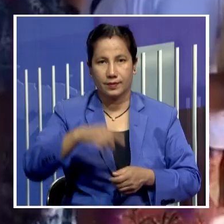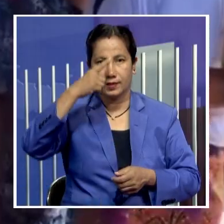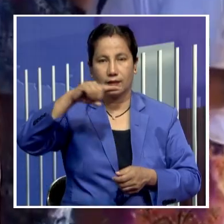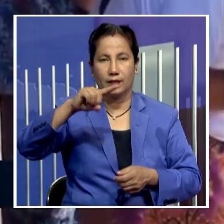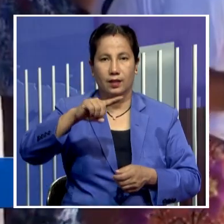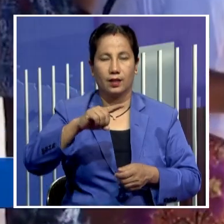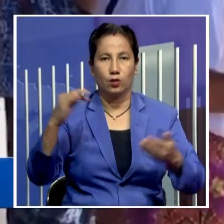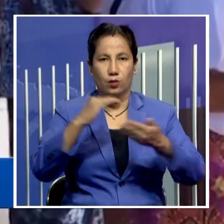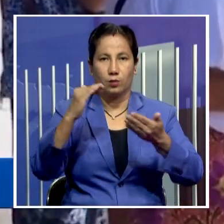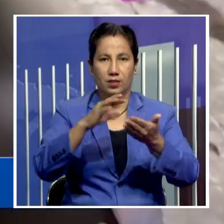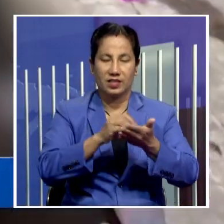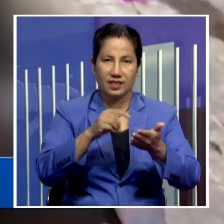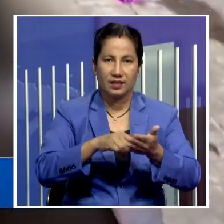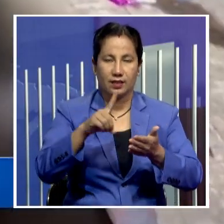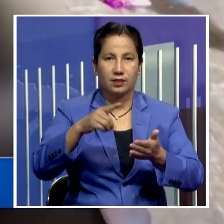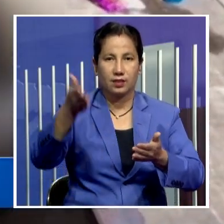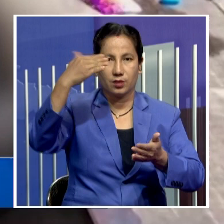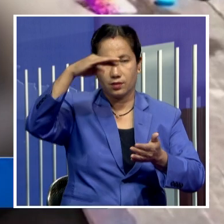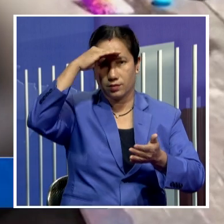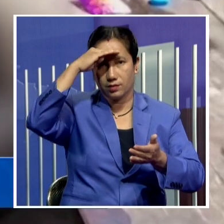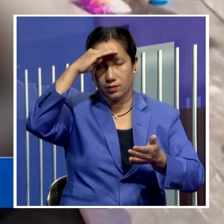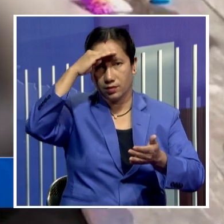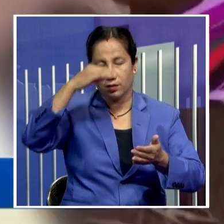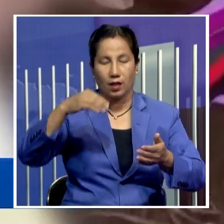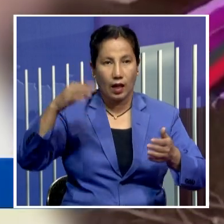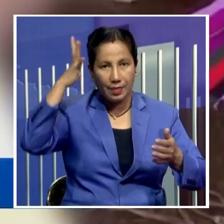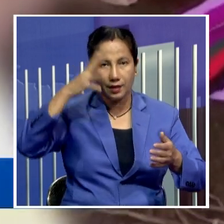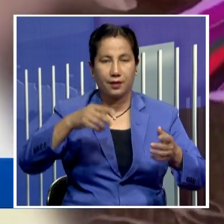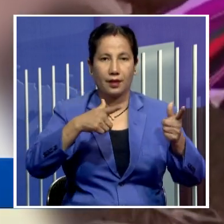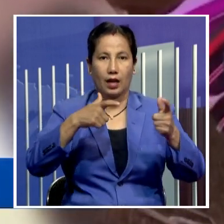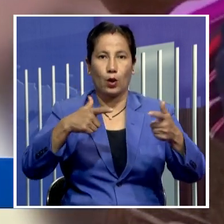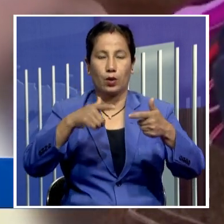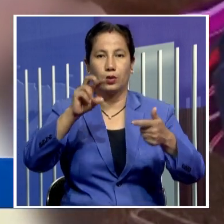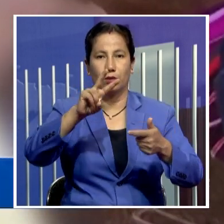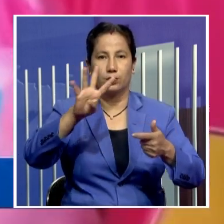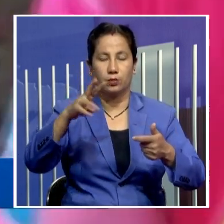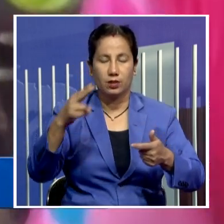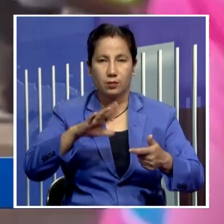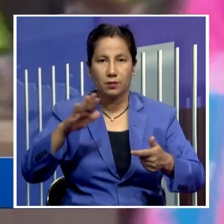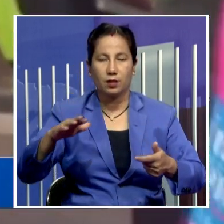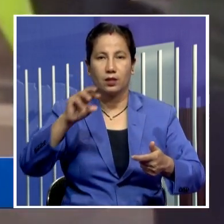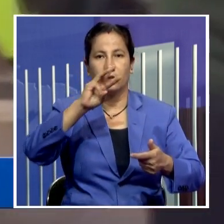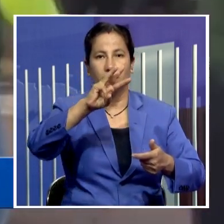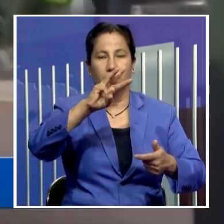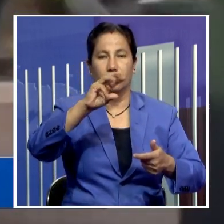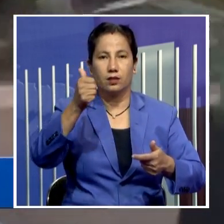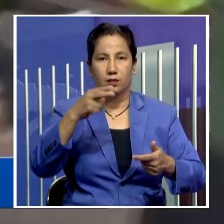थाइल्यान्डको शिशु स्याहार केन्द्रमा एकजना पूर्व प्रहरीद्वारा अन्धाधुन्धा गोली प्रहार। 24 बालबालिकासहित 36 जनाको ज्यान